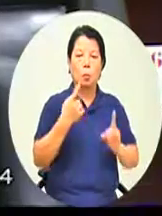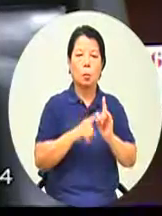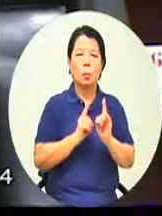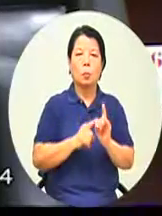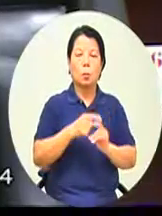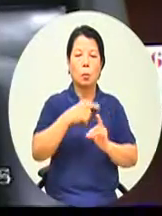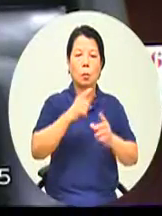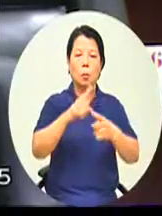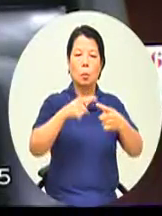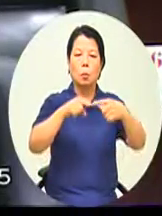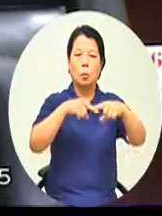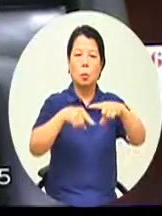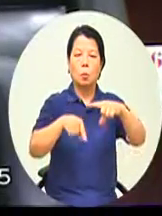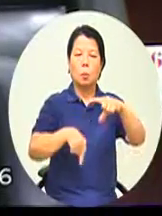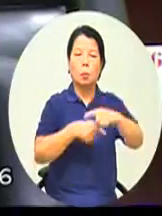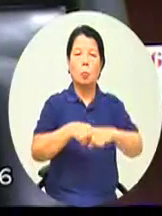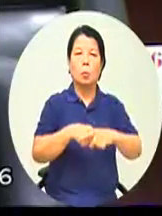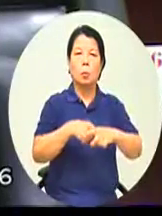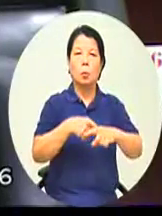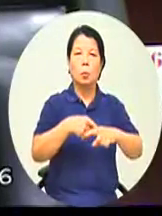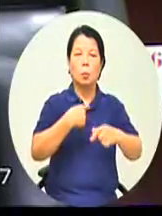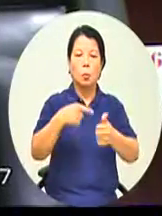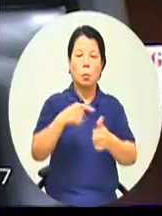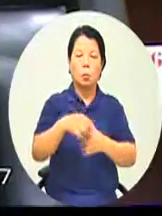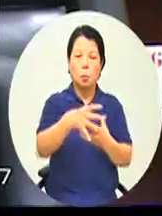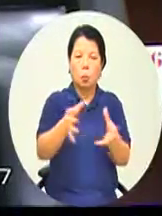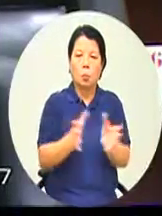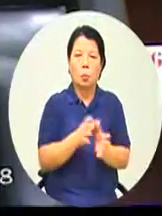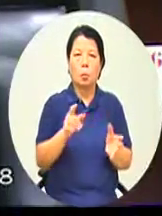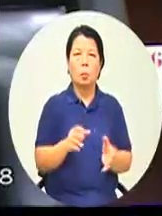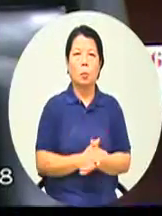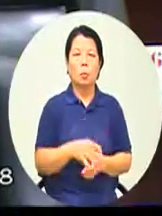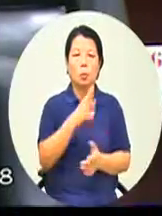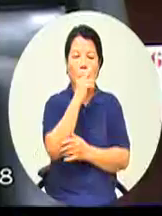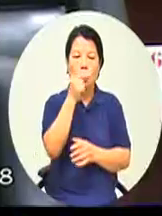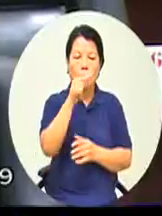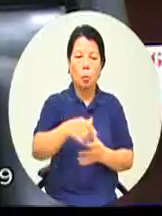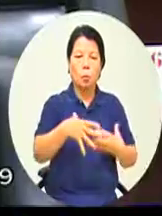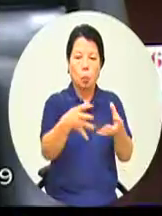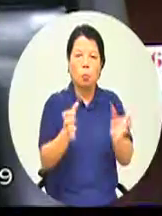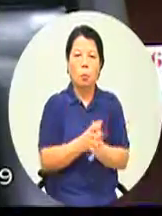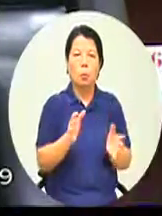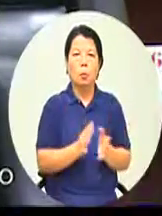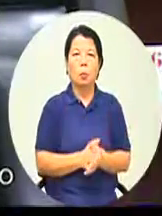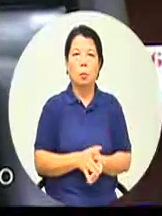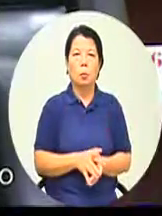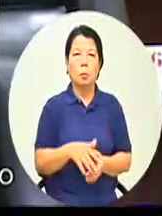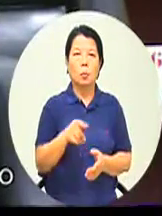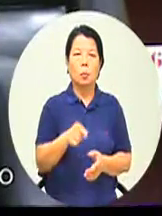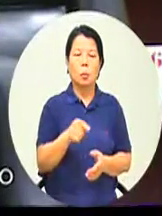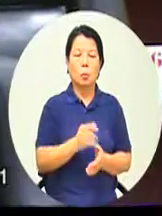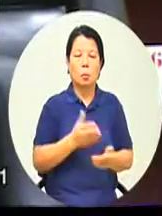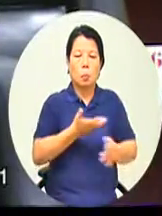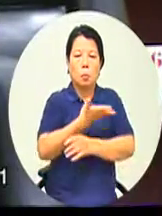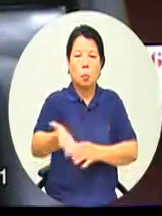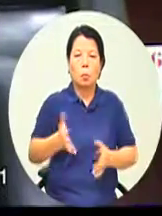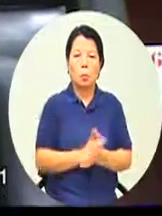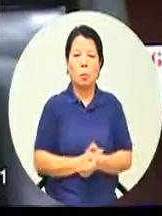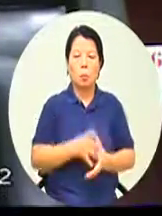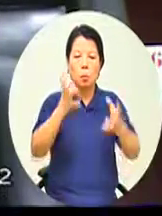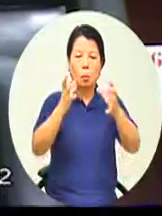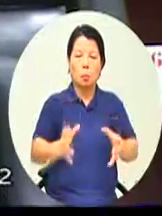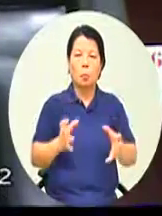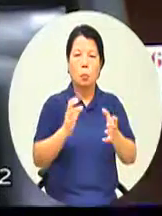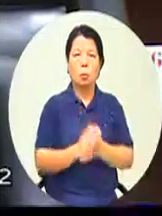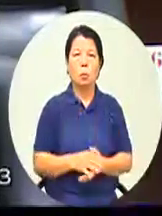团体或者是一个特别的团体 他让举办了一